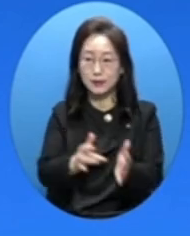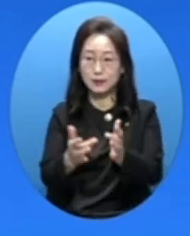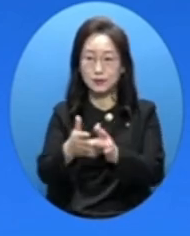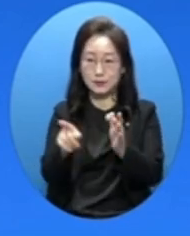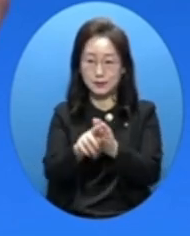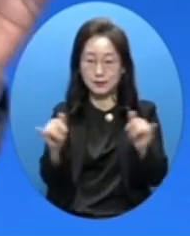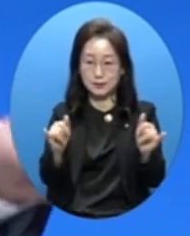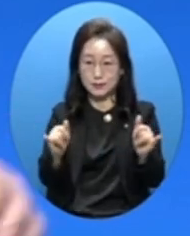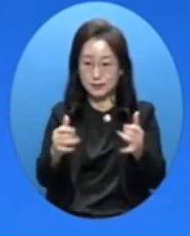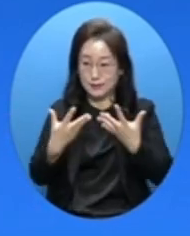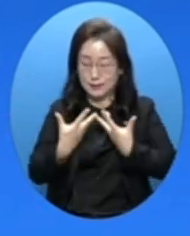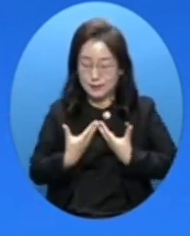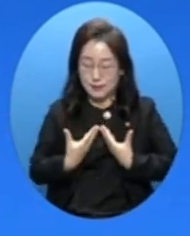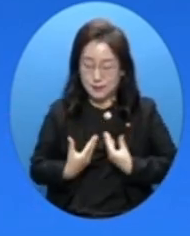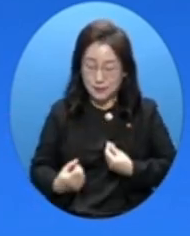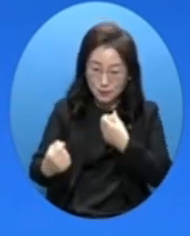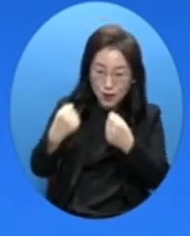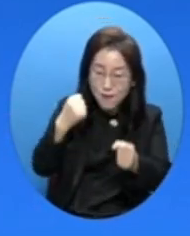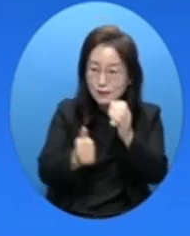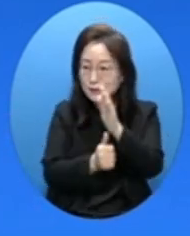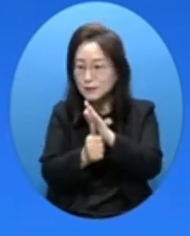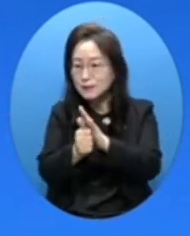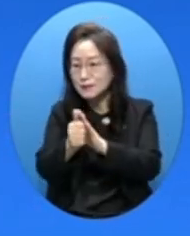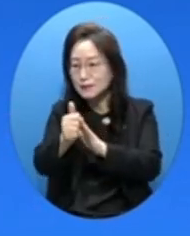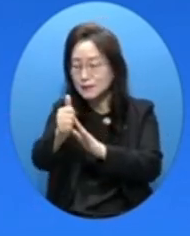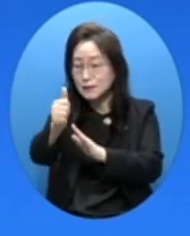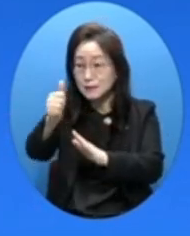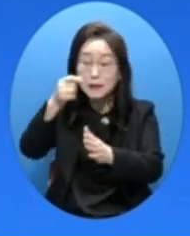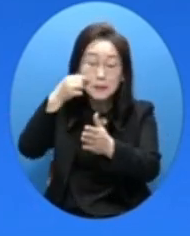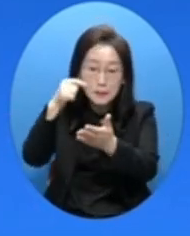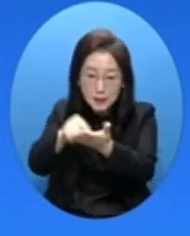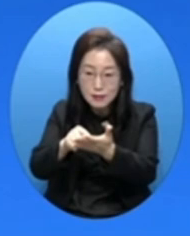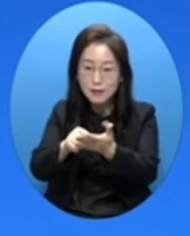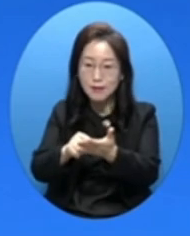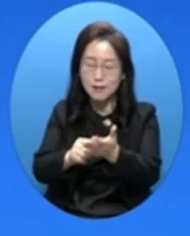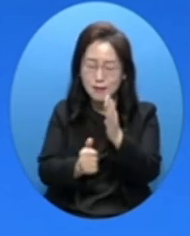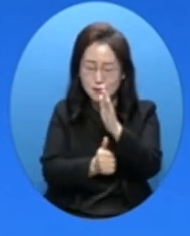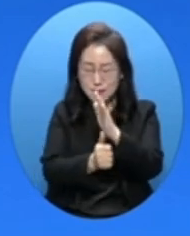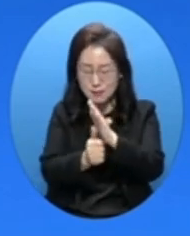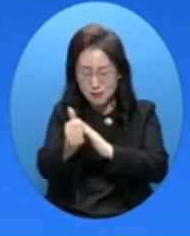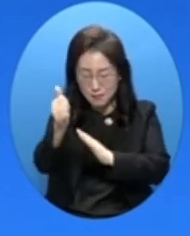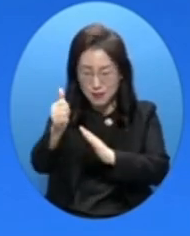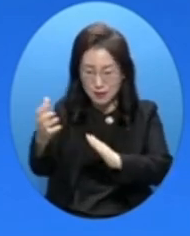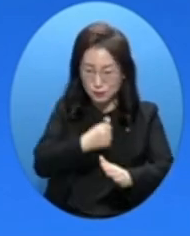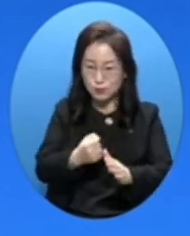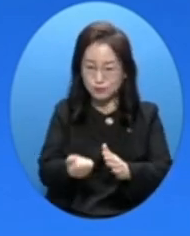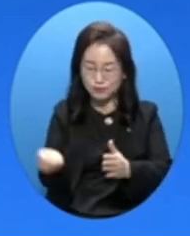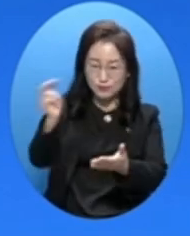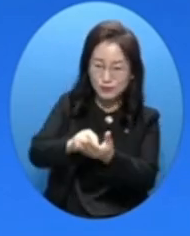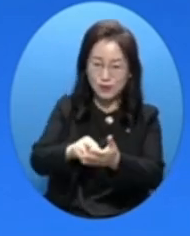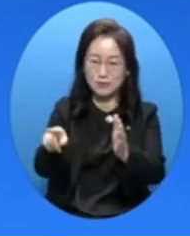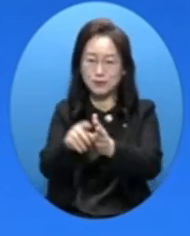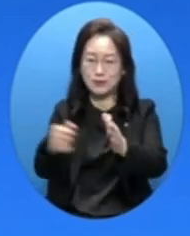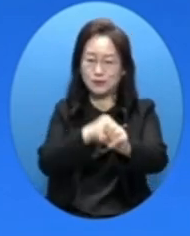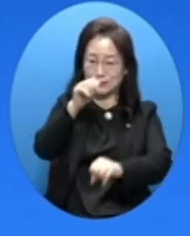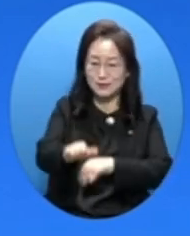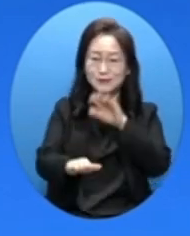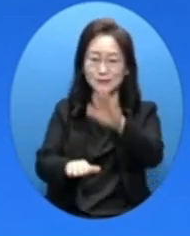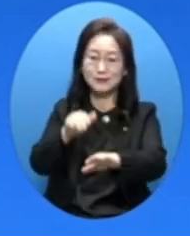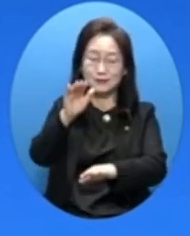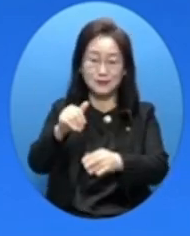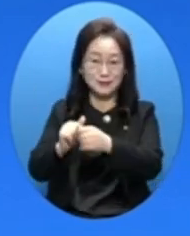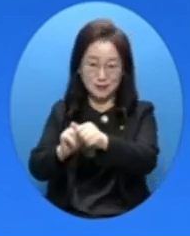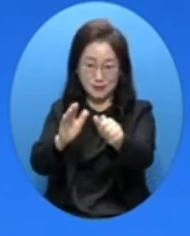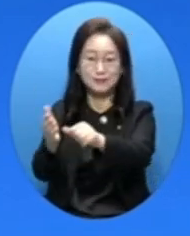사람들은 절망 속에서 희망을 보고 절망의 자리에서 일어나 믿음으로 전진해 나아가는